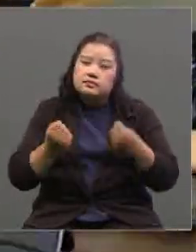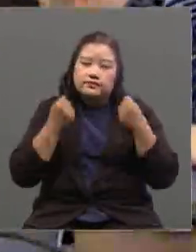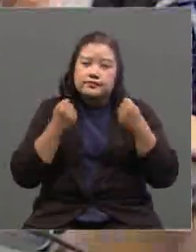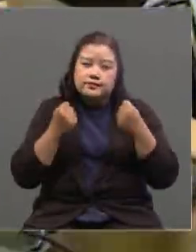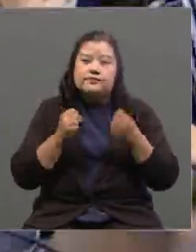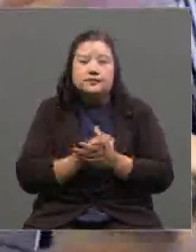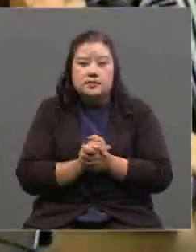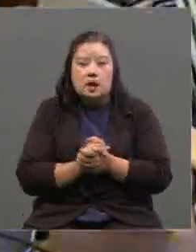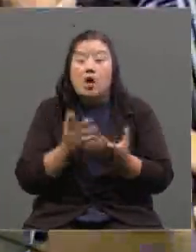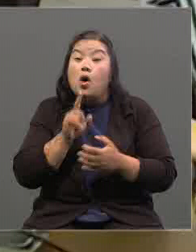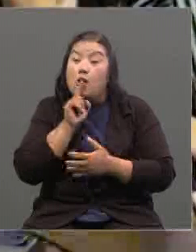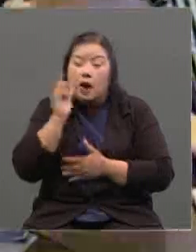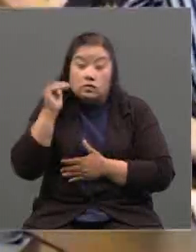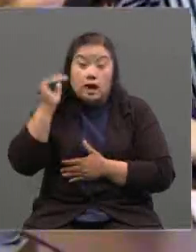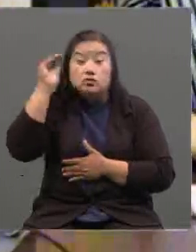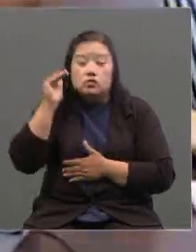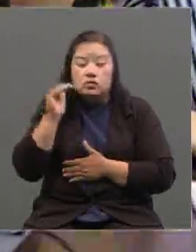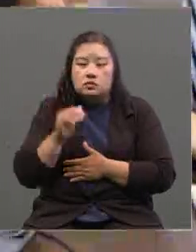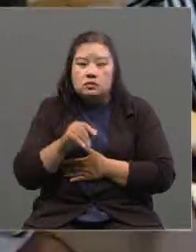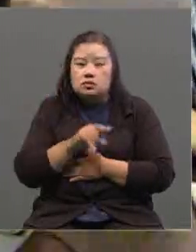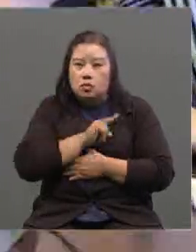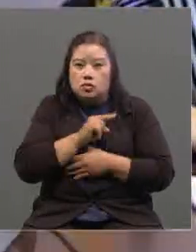เดี๋ยวต้องถามคุณเศรษฐา